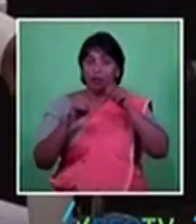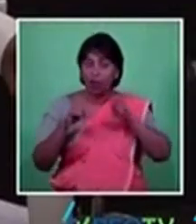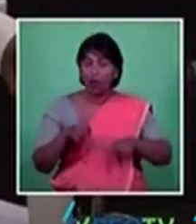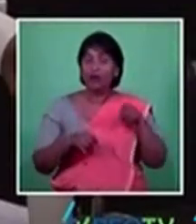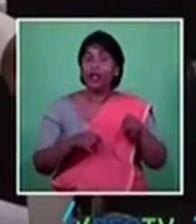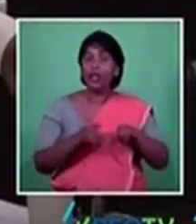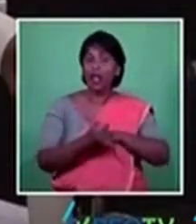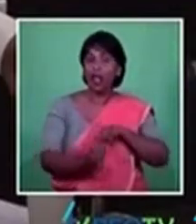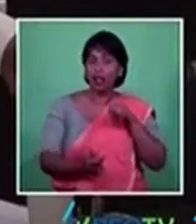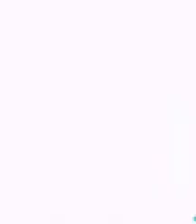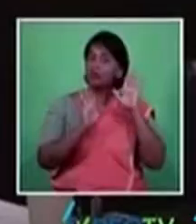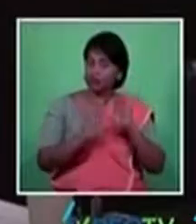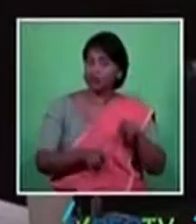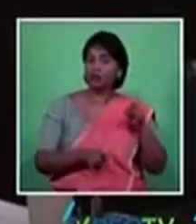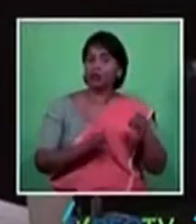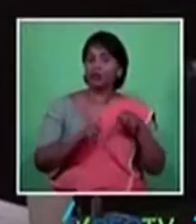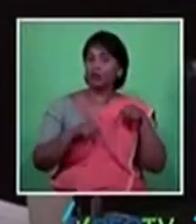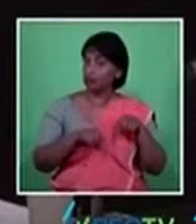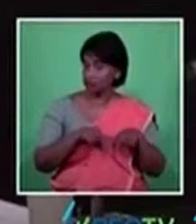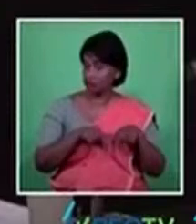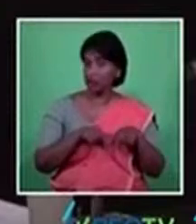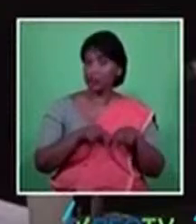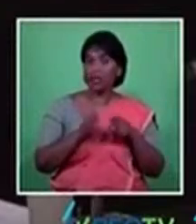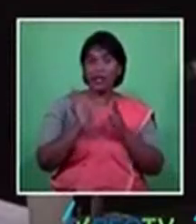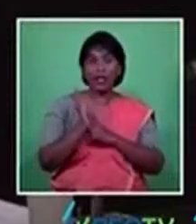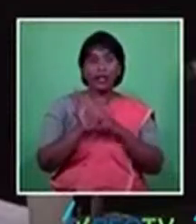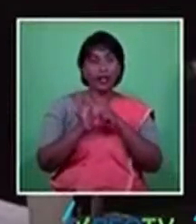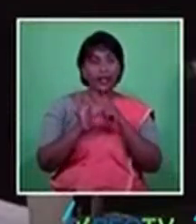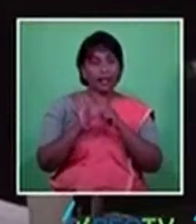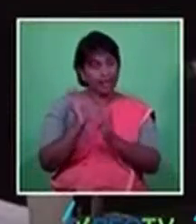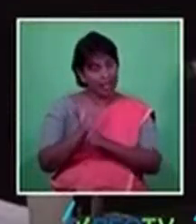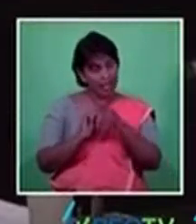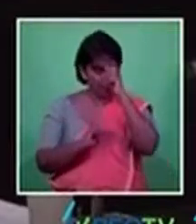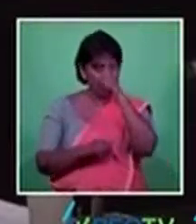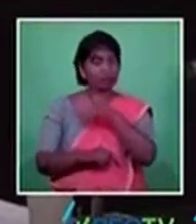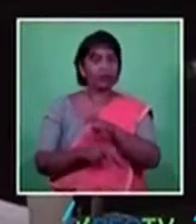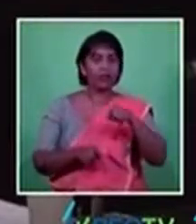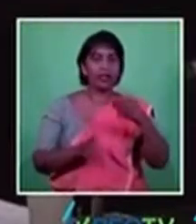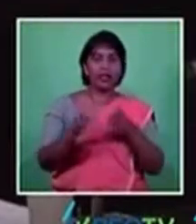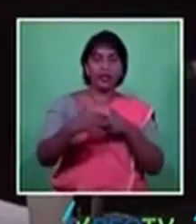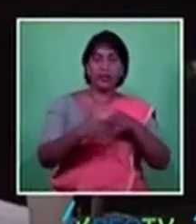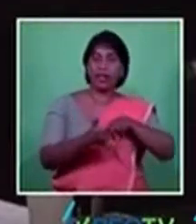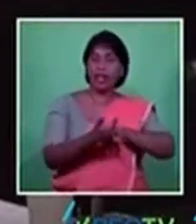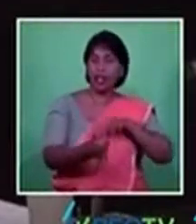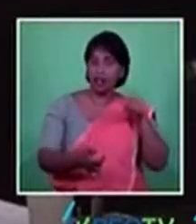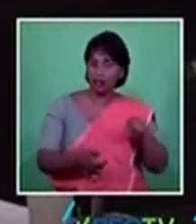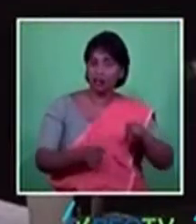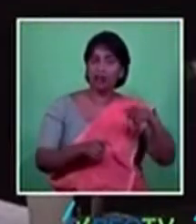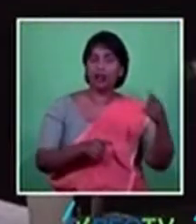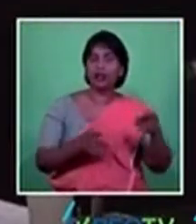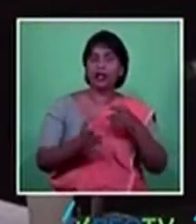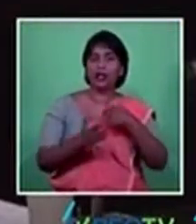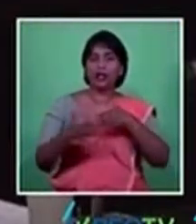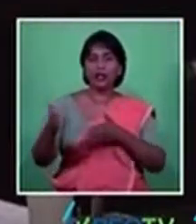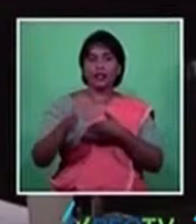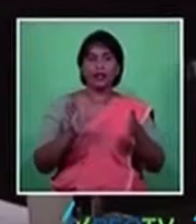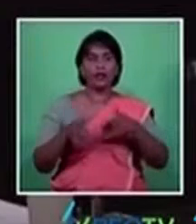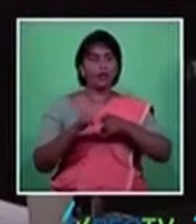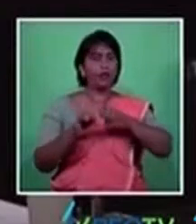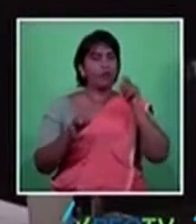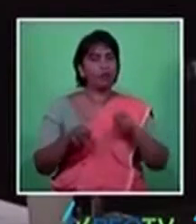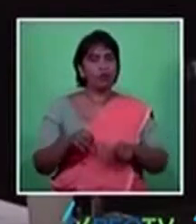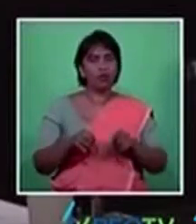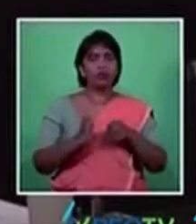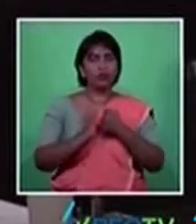to the Cabinet Secretary. Where is the government? Not in the government, but with Ranil Wickremesinghe and Vajra Abewardena. මණ්ඩලේ. ඒ නිසා